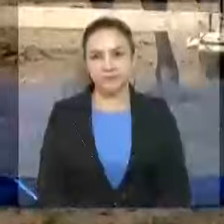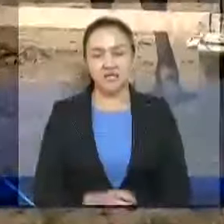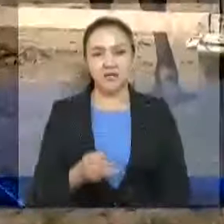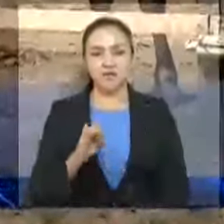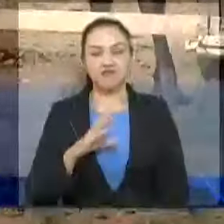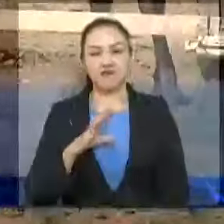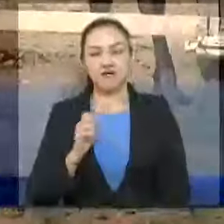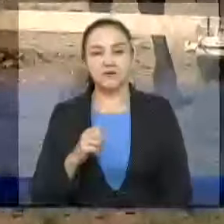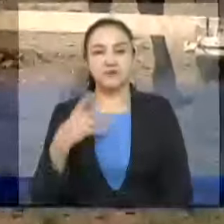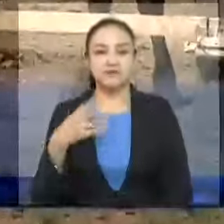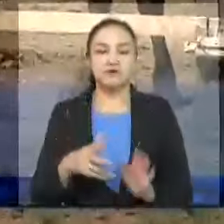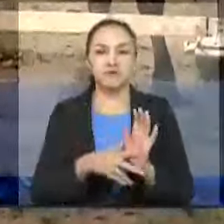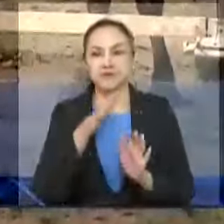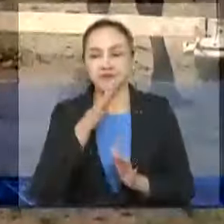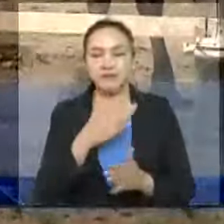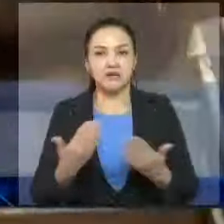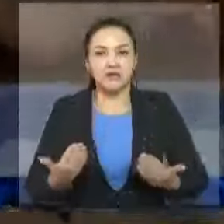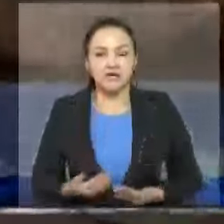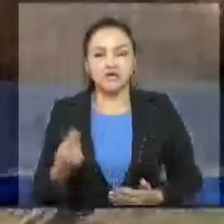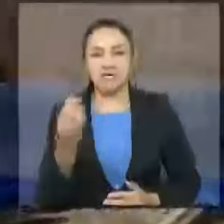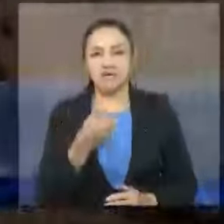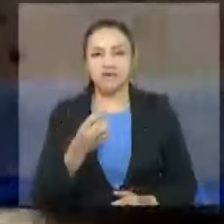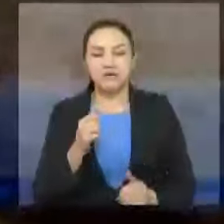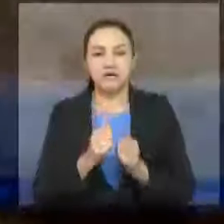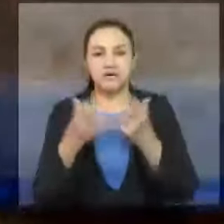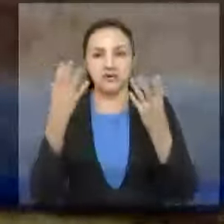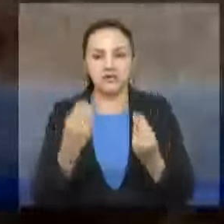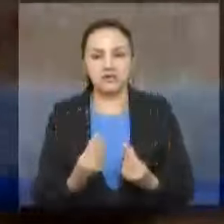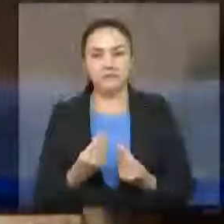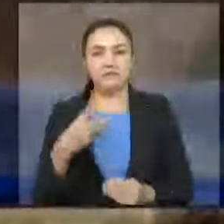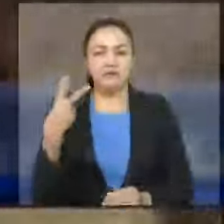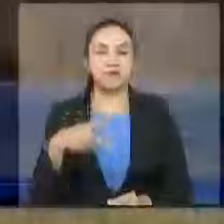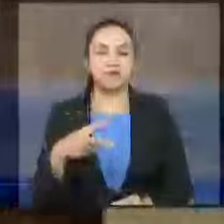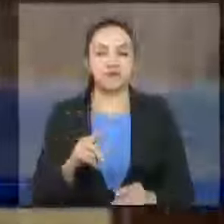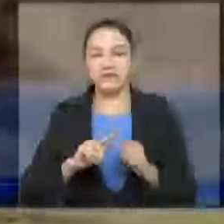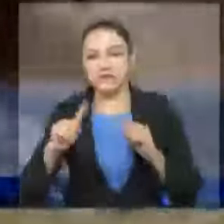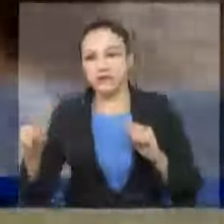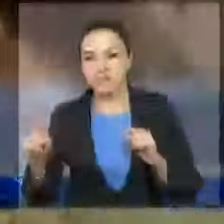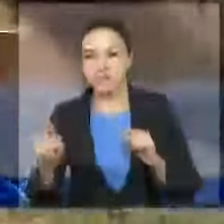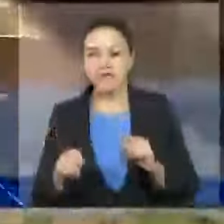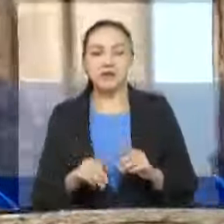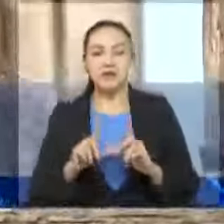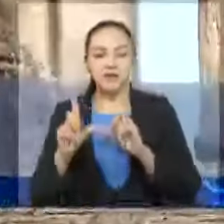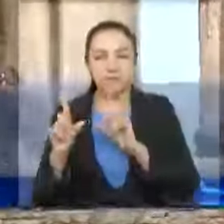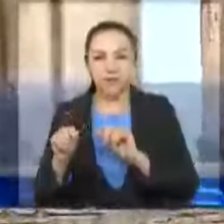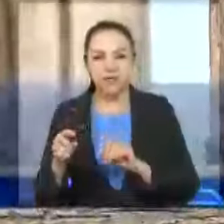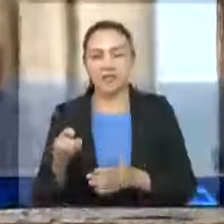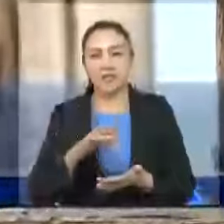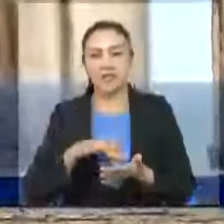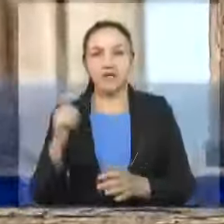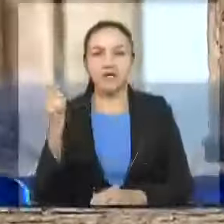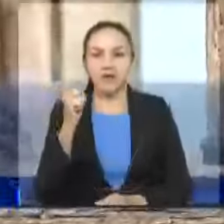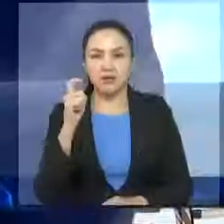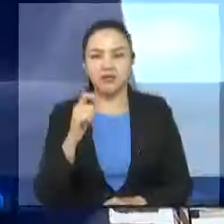Аймкуля Уйсхановой 48 лет. Она живет в Шалкаре и ежедневно она преодолевает 20 километров для того, чтобы добраться из райцентра к